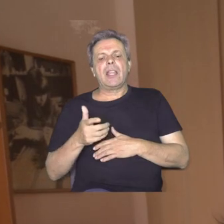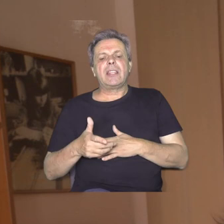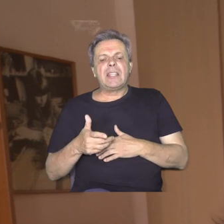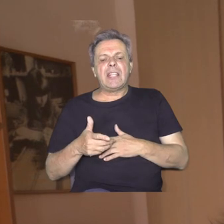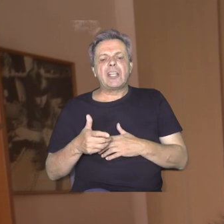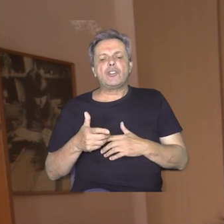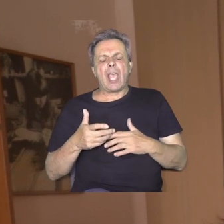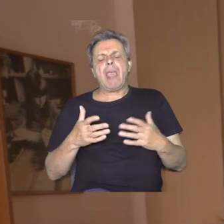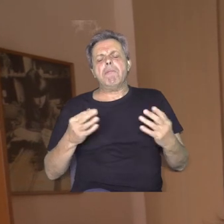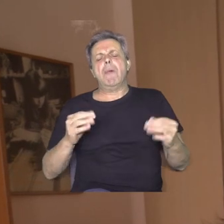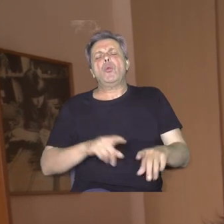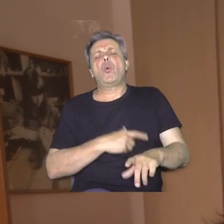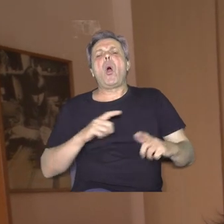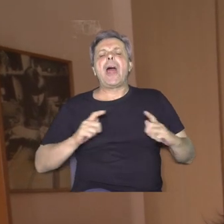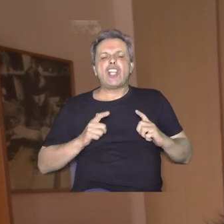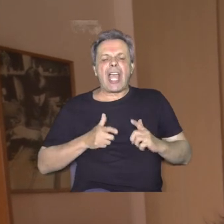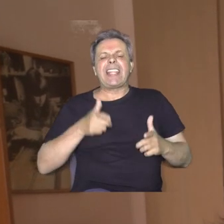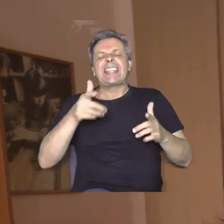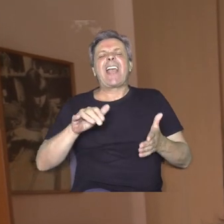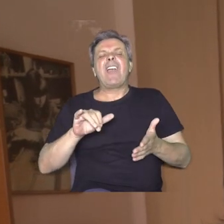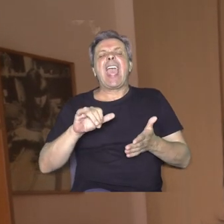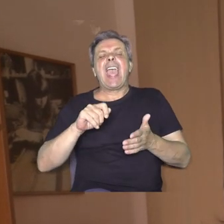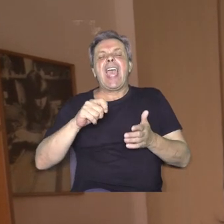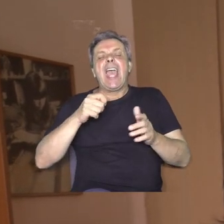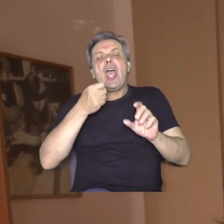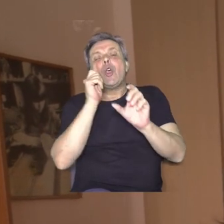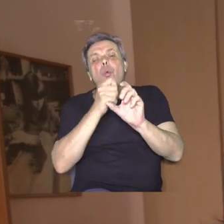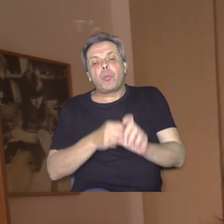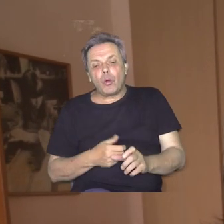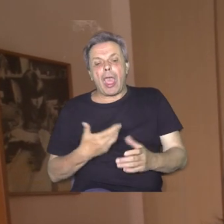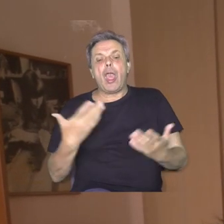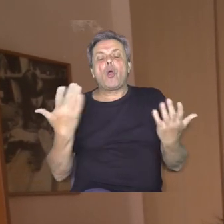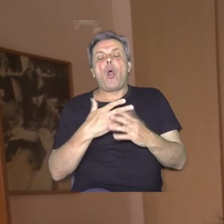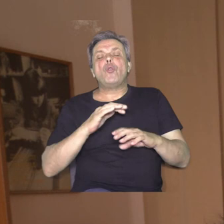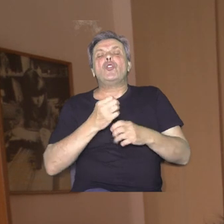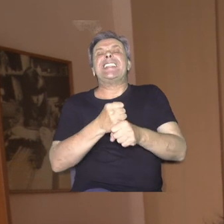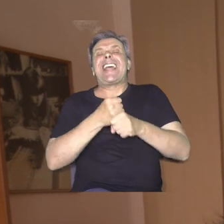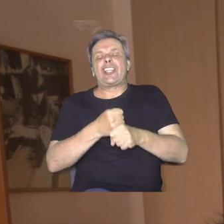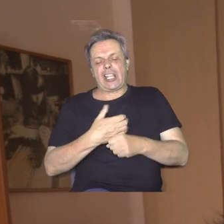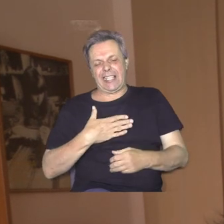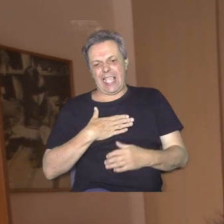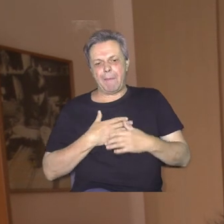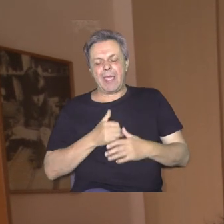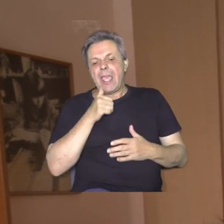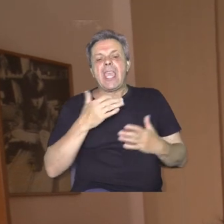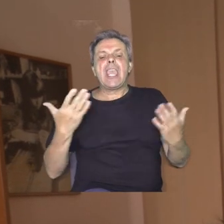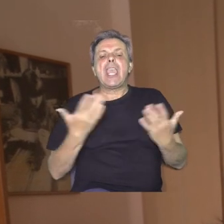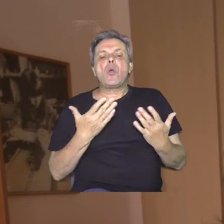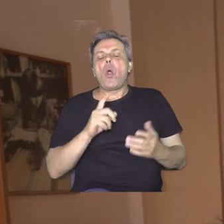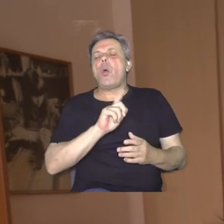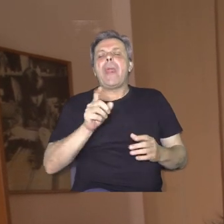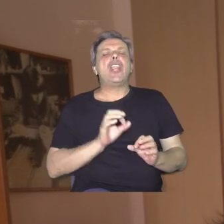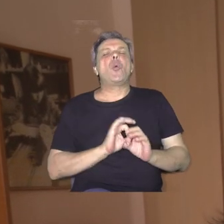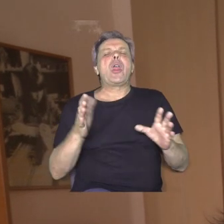da ću se načekati takve skulpture koje ću sebi zadržati. I koju